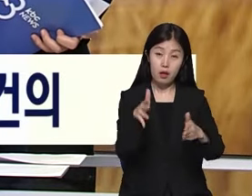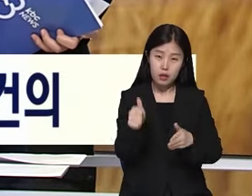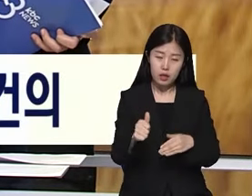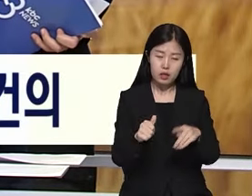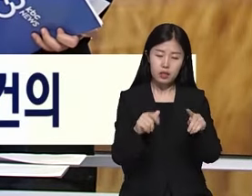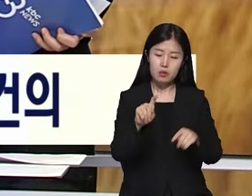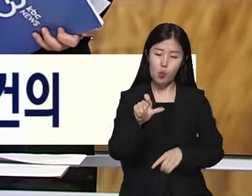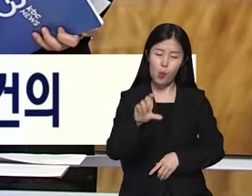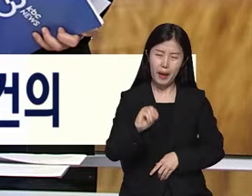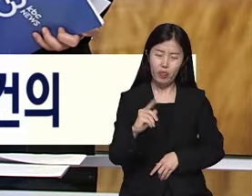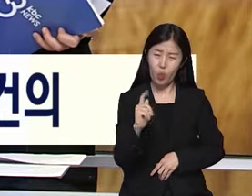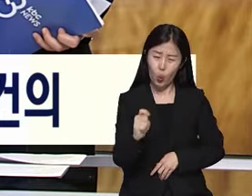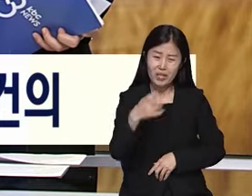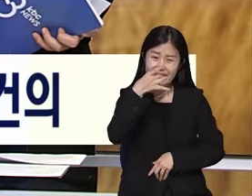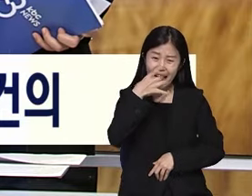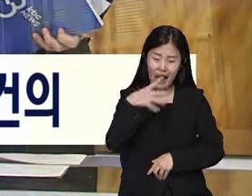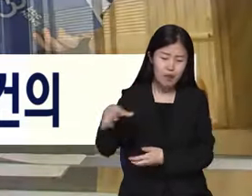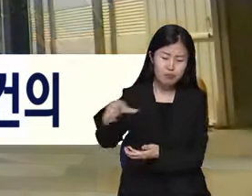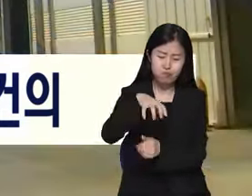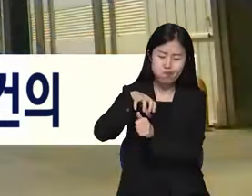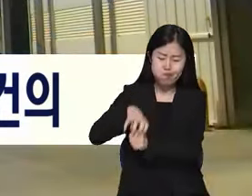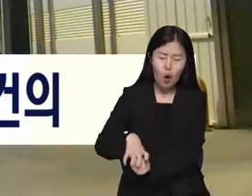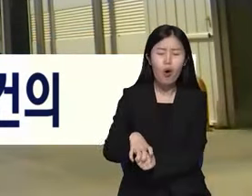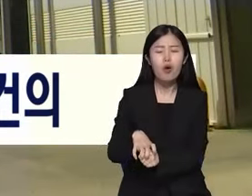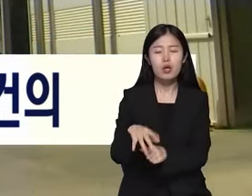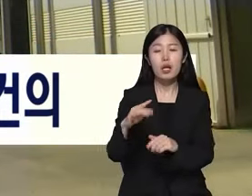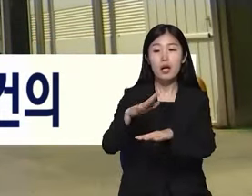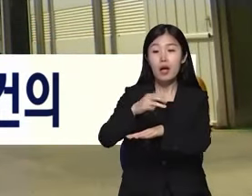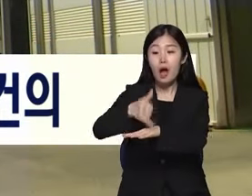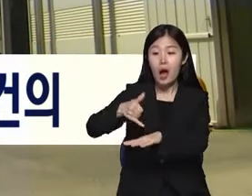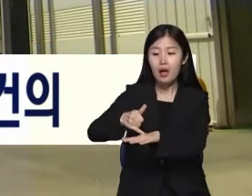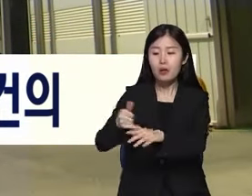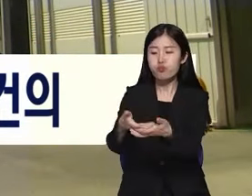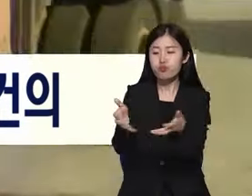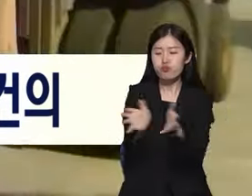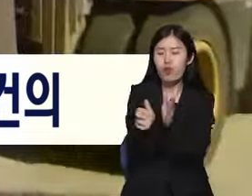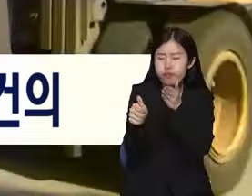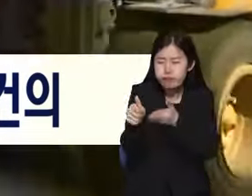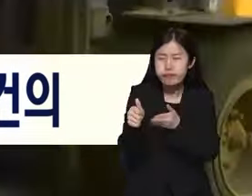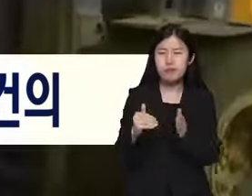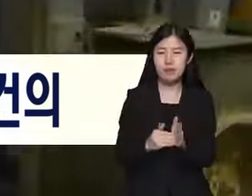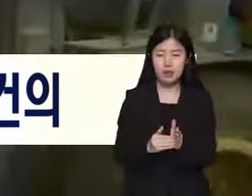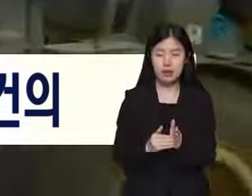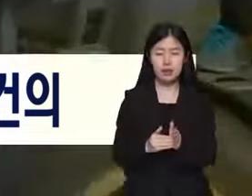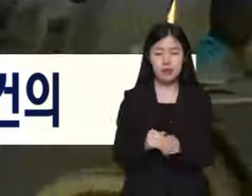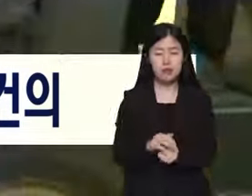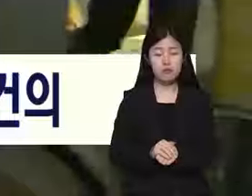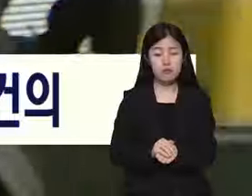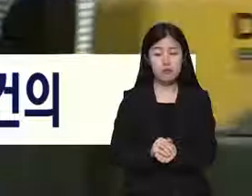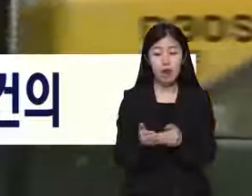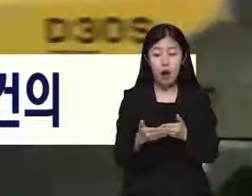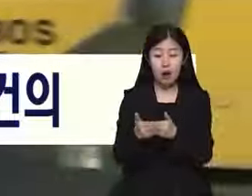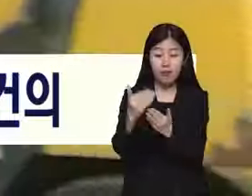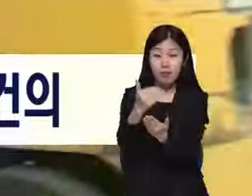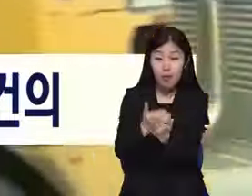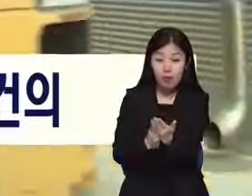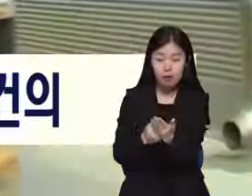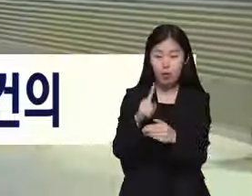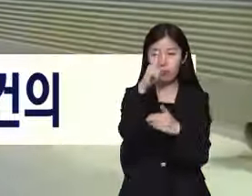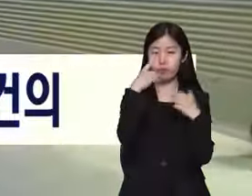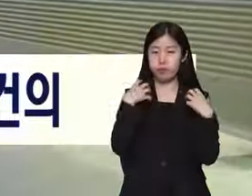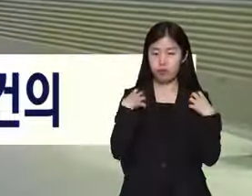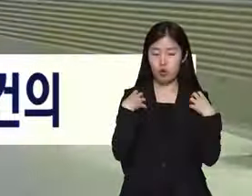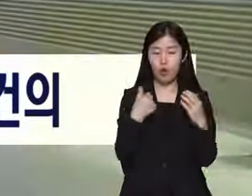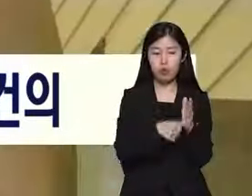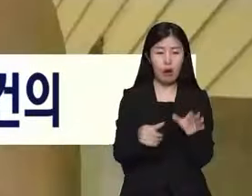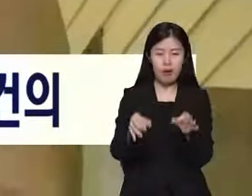이상의 시장 격리를 조속히 시행해 줄 것을 농림축산식품부에 건의했습니다. 김영록 지사는 건의문을 통해 정부가 물가를